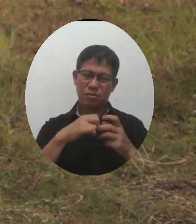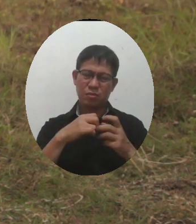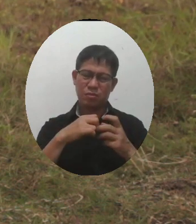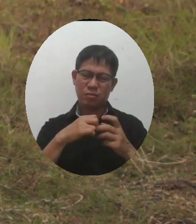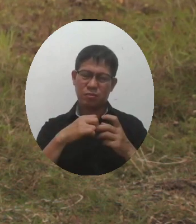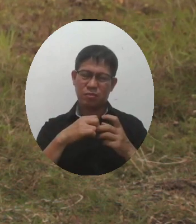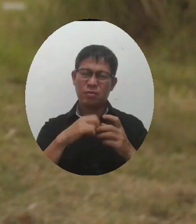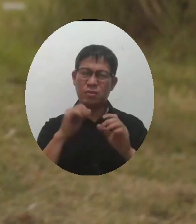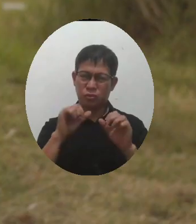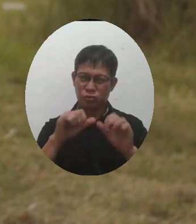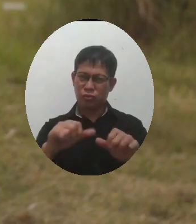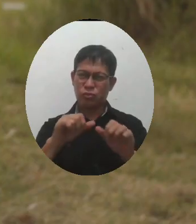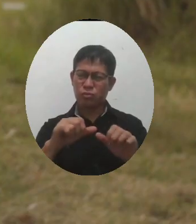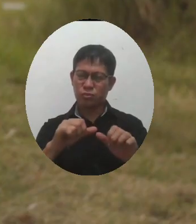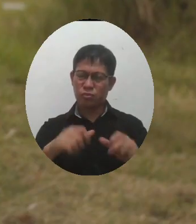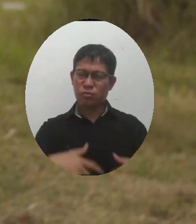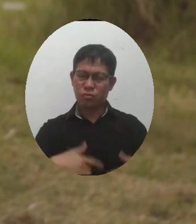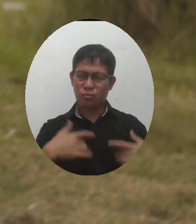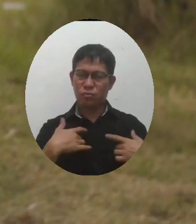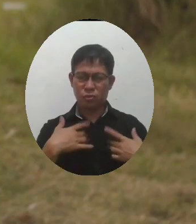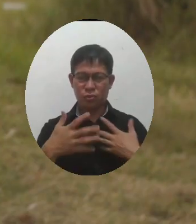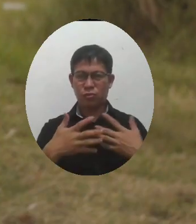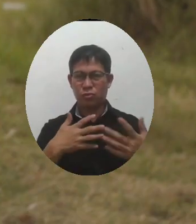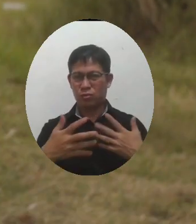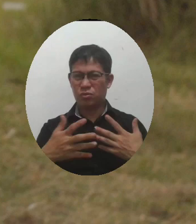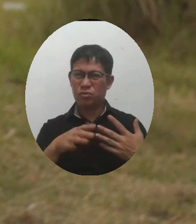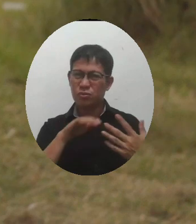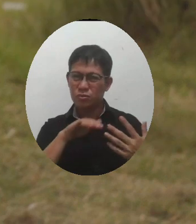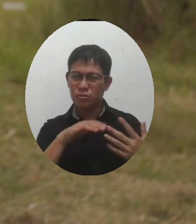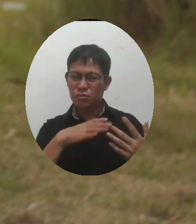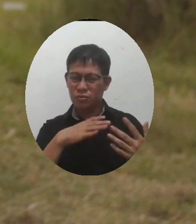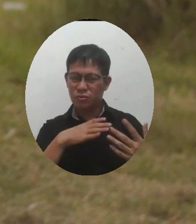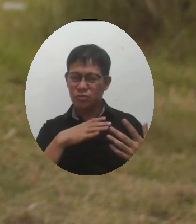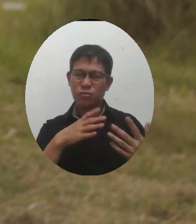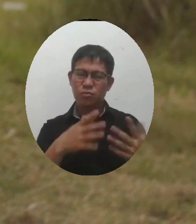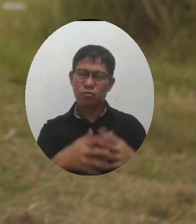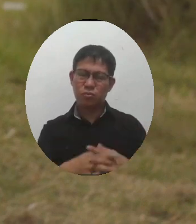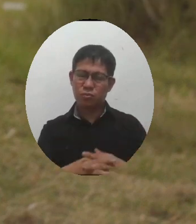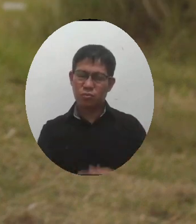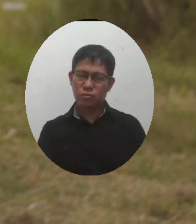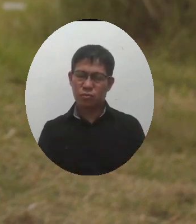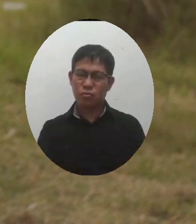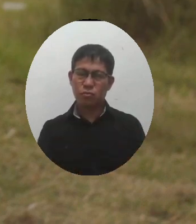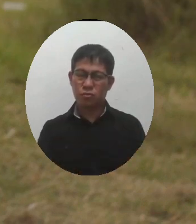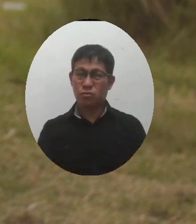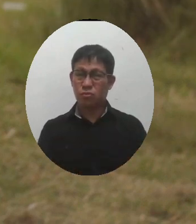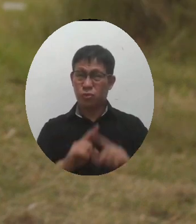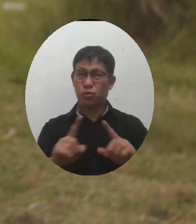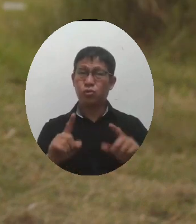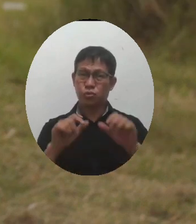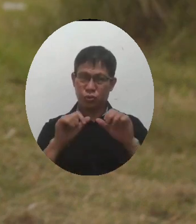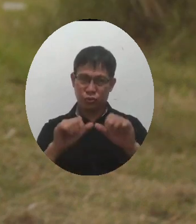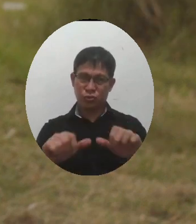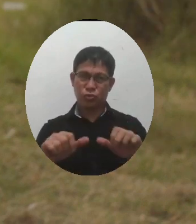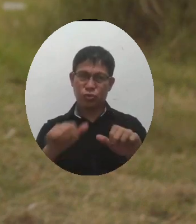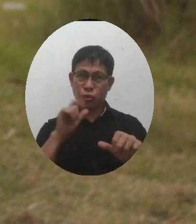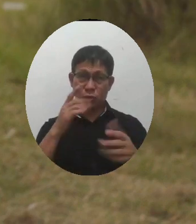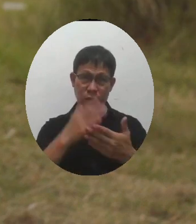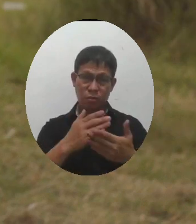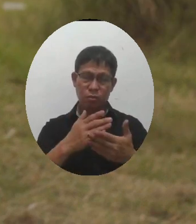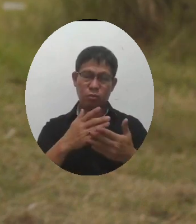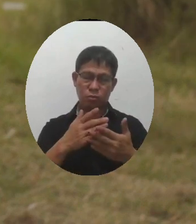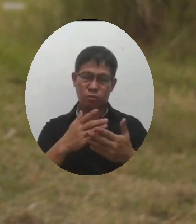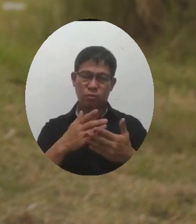ko. Laban lang kayo. Okay lang mapagod. Okay lang mapagod. Pero huwag kayong